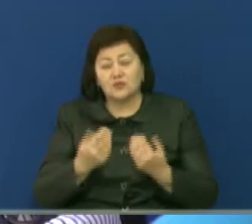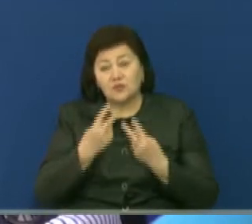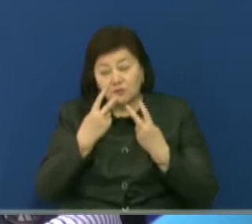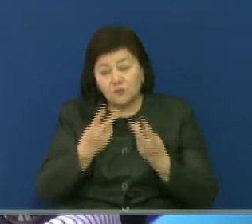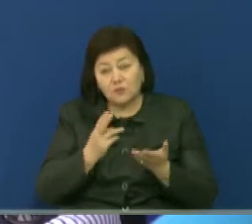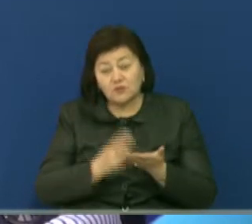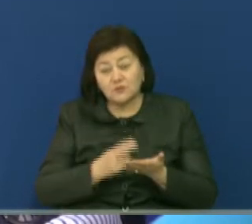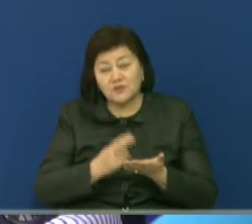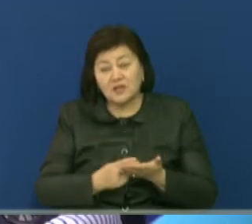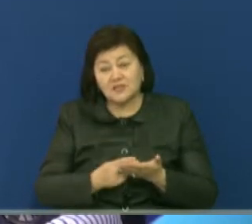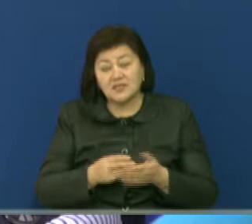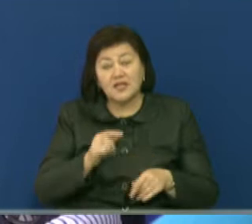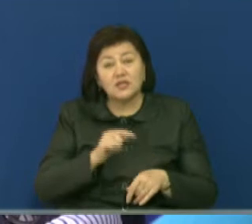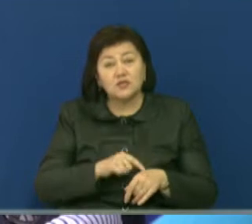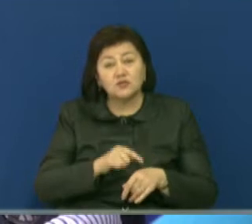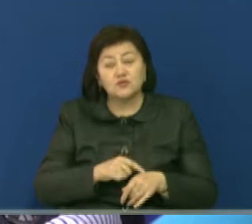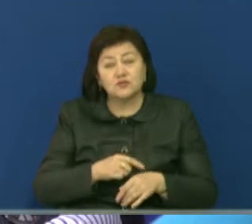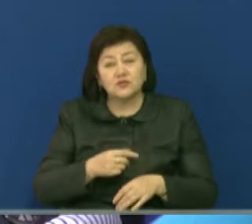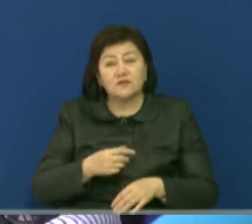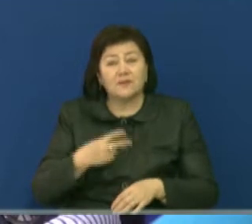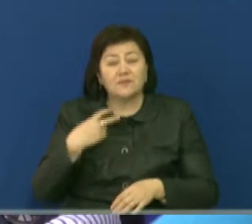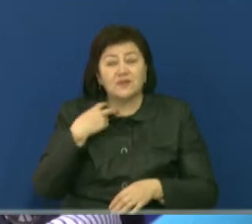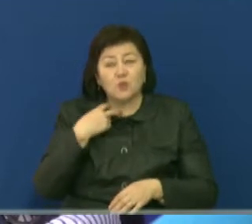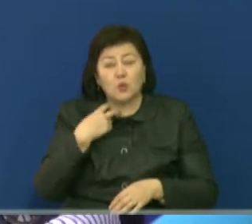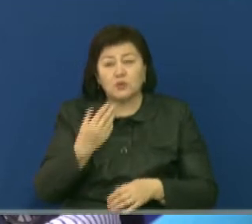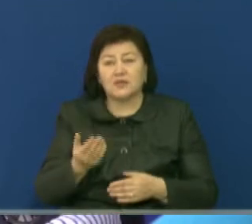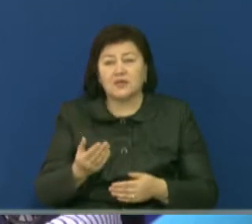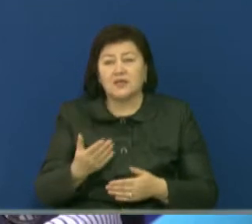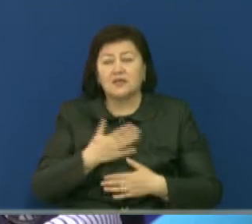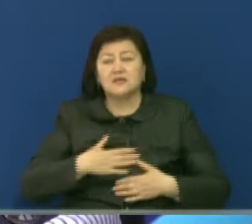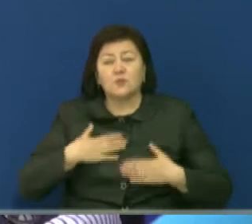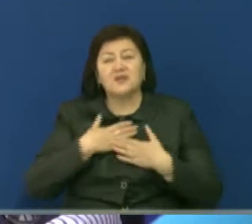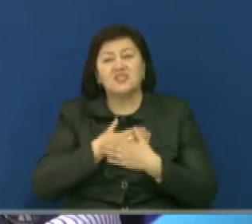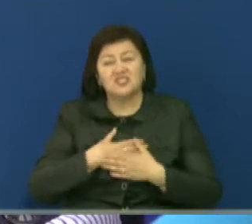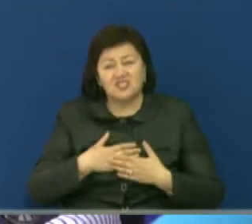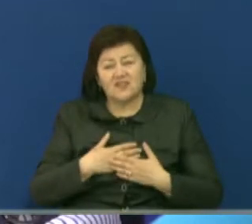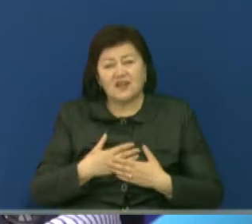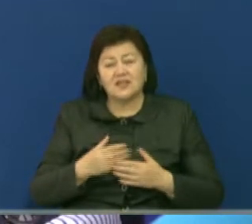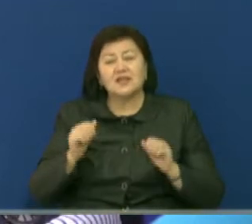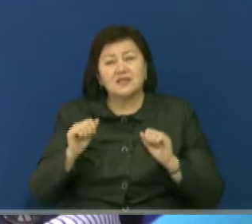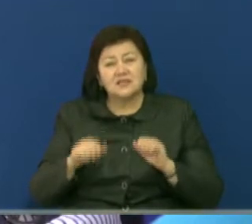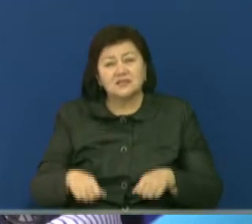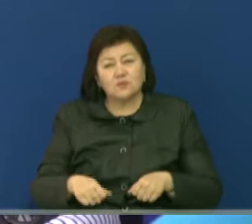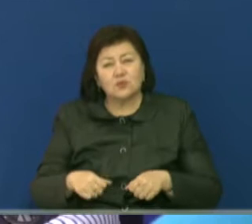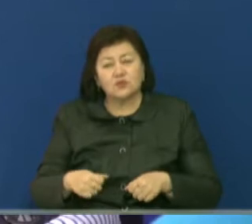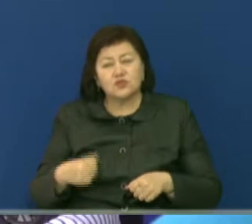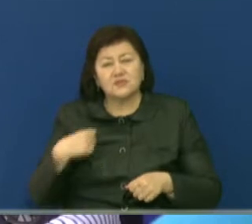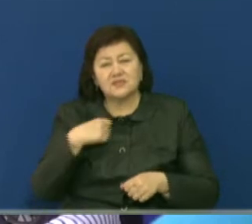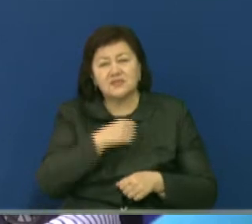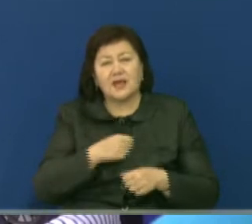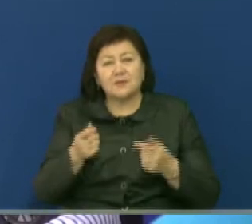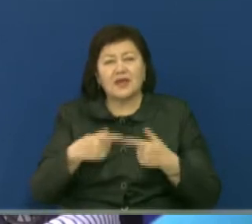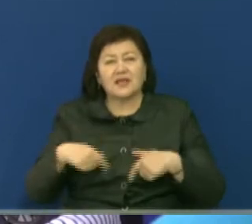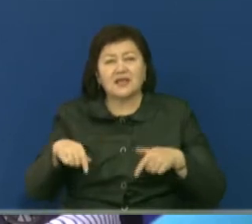свое чувство долга, чувство сопереживания. И сможем сами